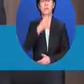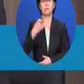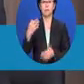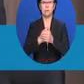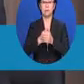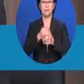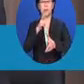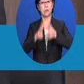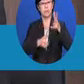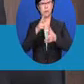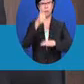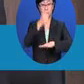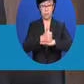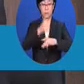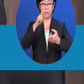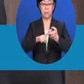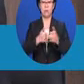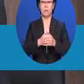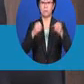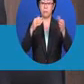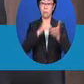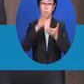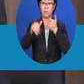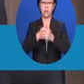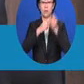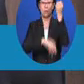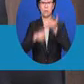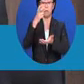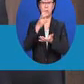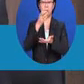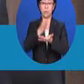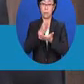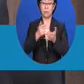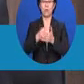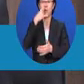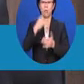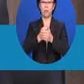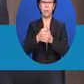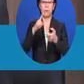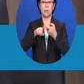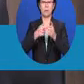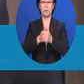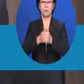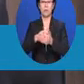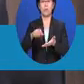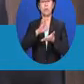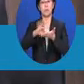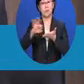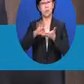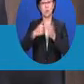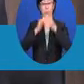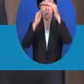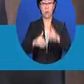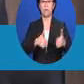2014년도 사업실적 및 결산에 대해서 얘기했고 기본재산 증자에 따른 정관 변경, 세출예산 항목명 변경에 대해서